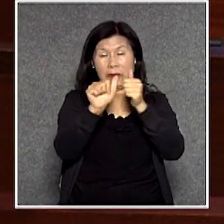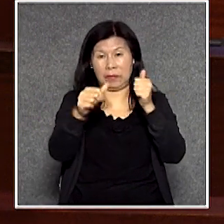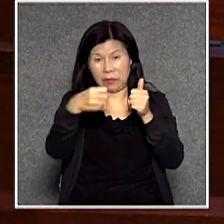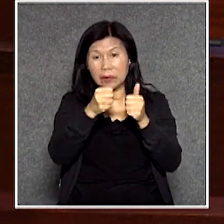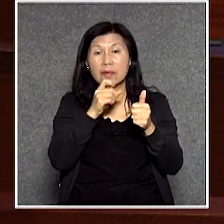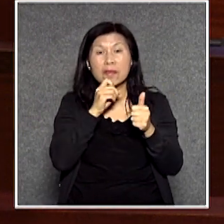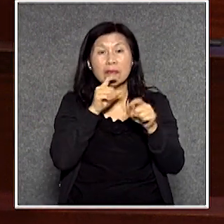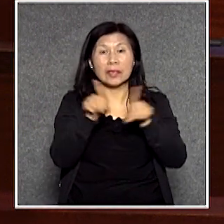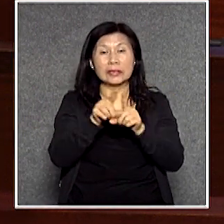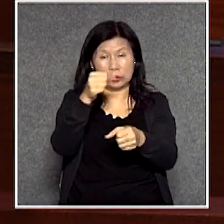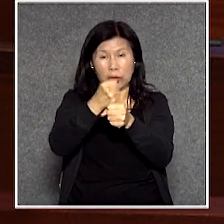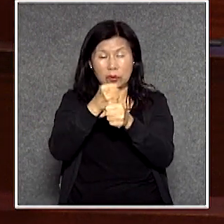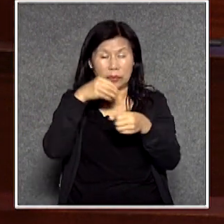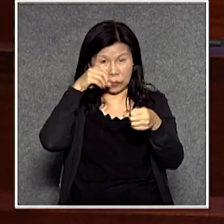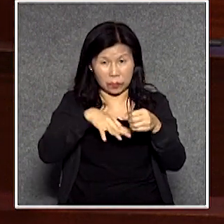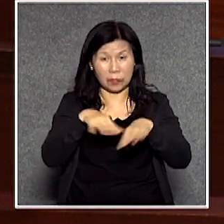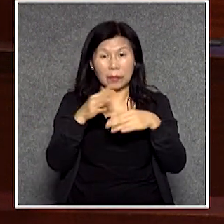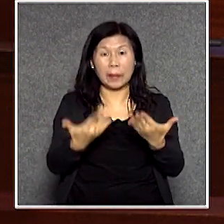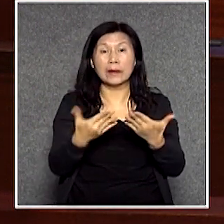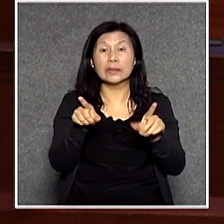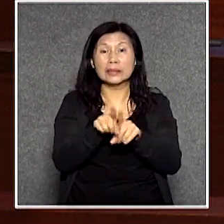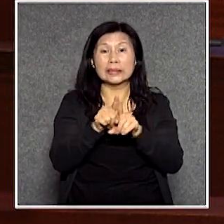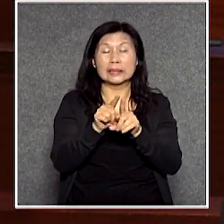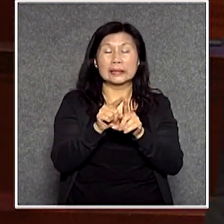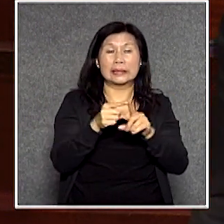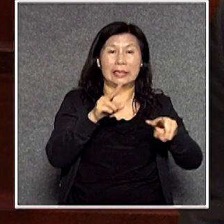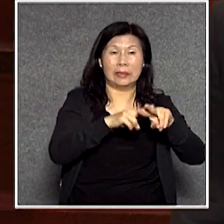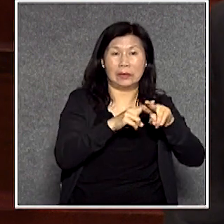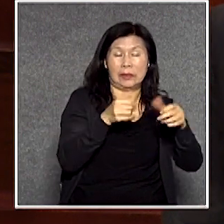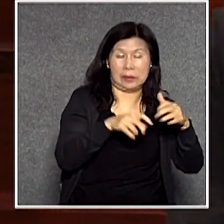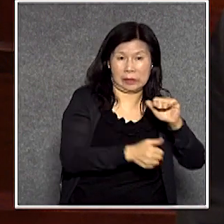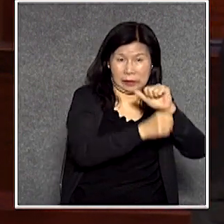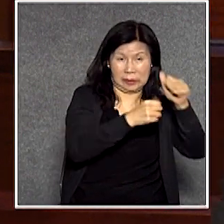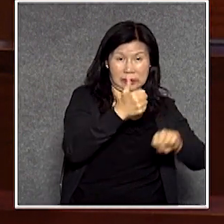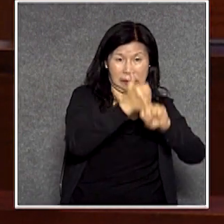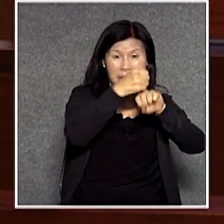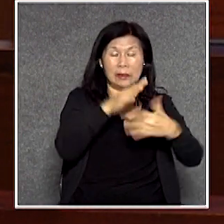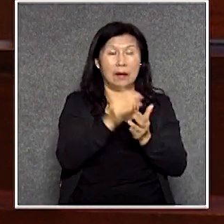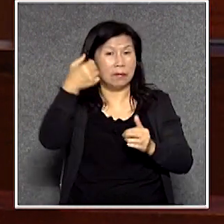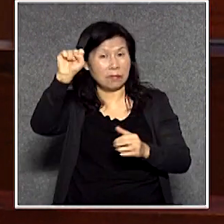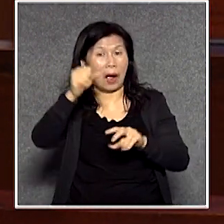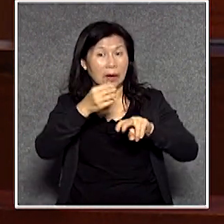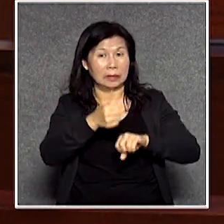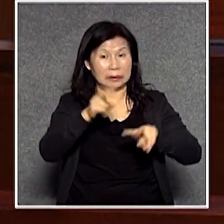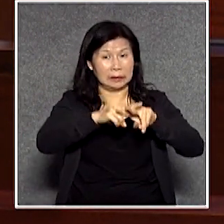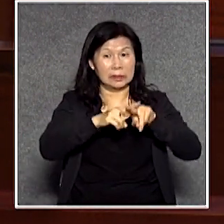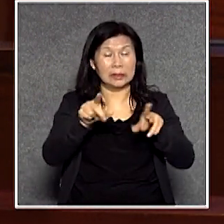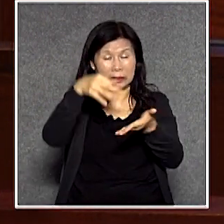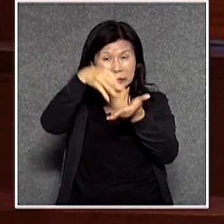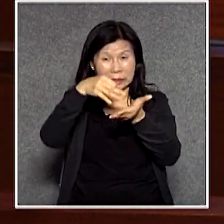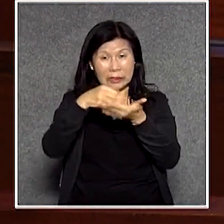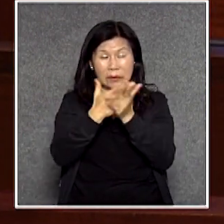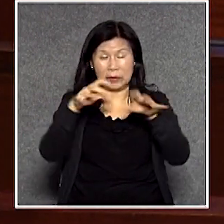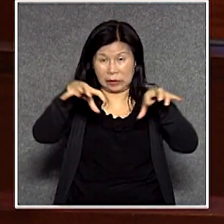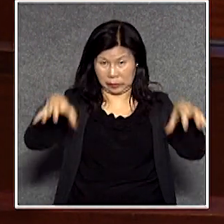有公職經驗，你又唔可以標籤佢係土共，又不能夠歸類為反共。參選的話就不會受到兩大